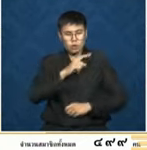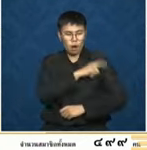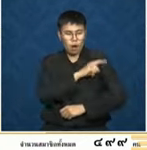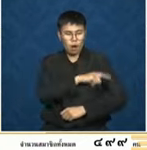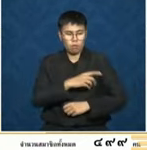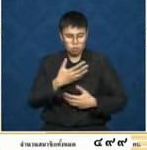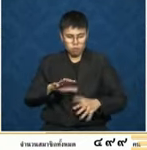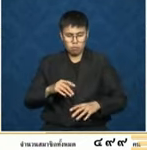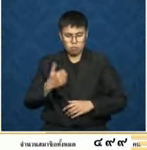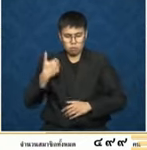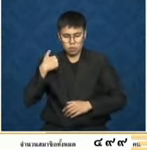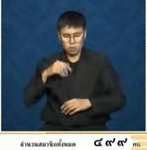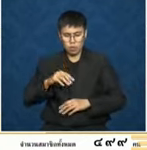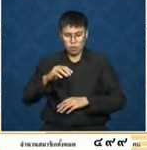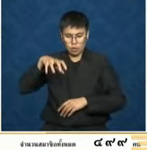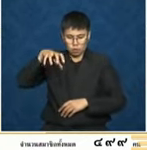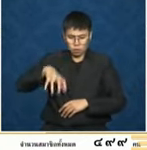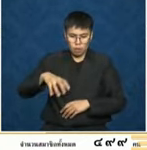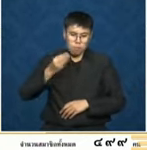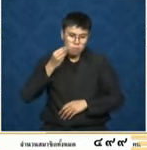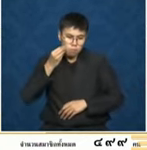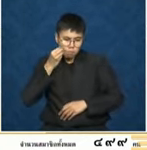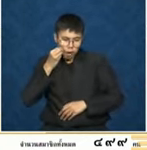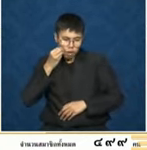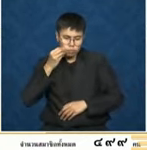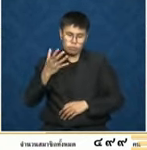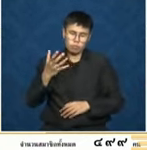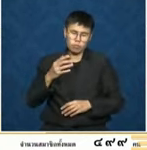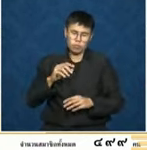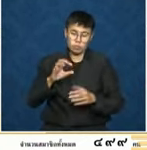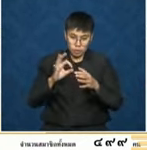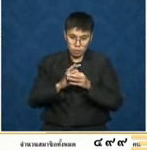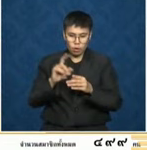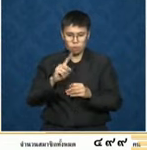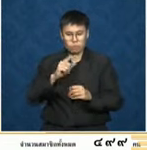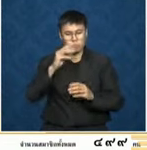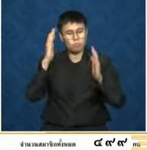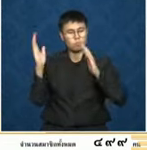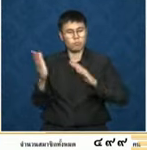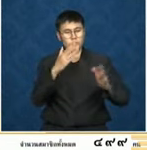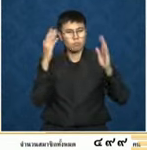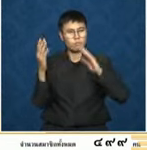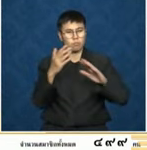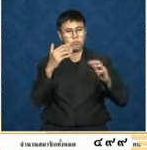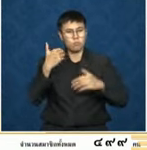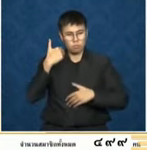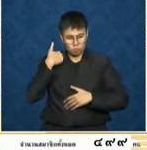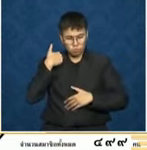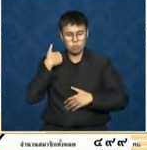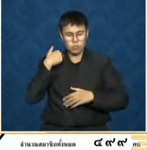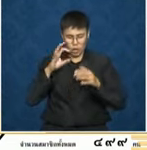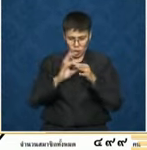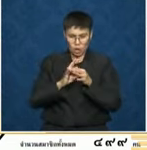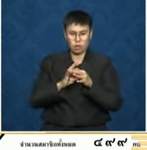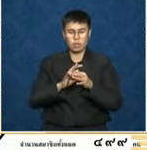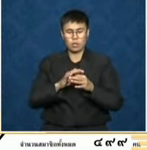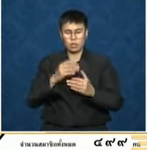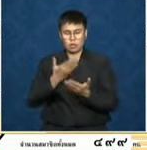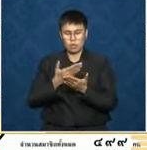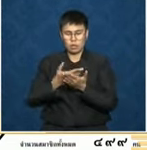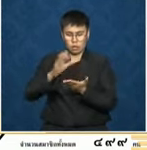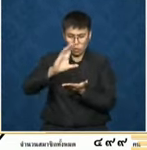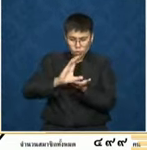านนะครับซึ่งมันเกี่ยวข้องกับเรื่องของภูมิอากาศเนี่ยครับการจัดสรรงบประมาณเนี่ยมันจะ